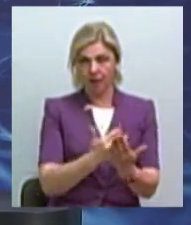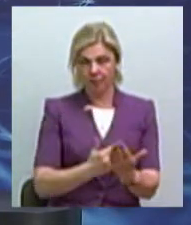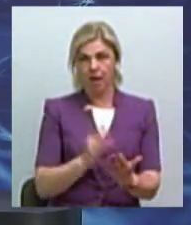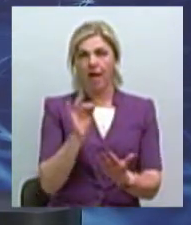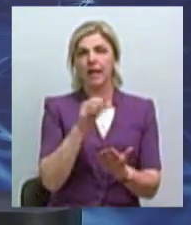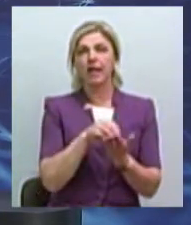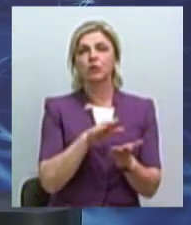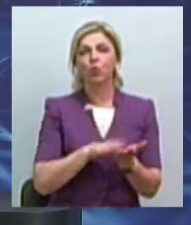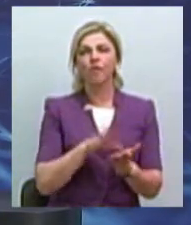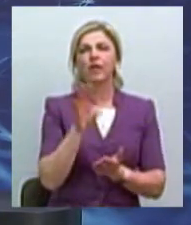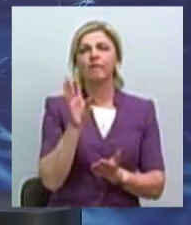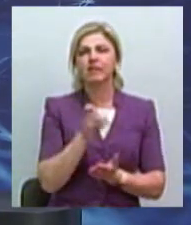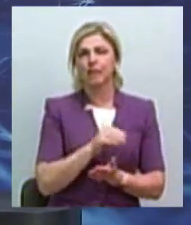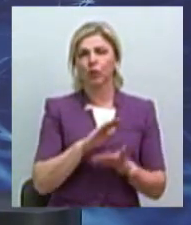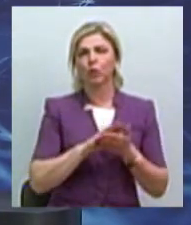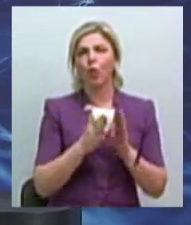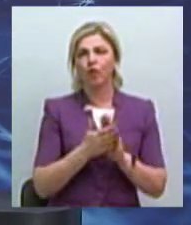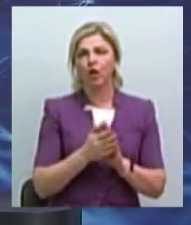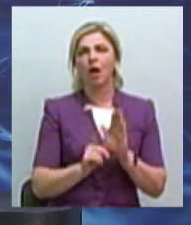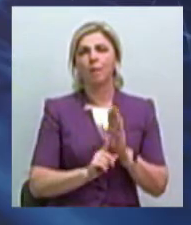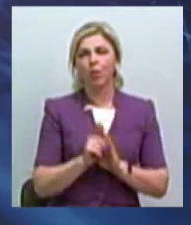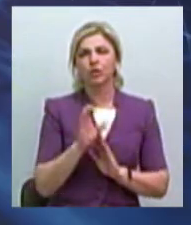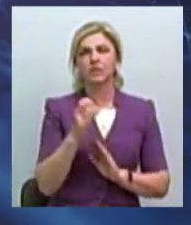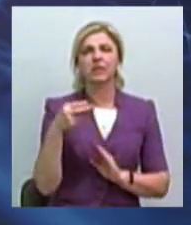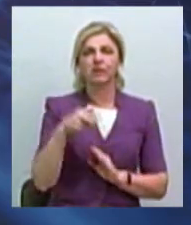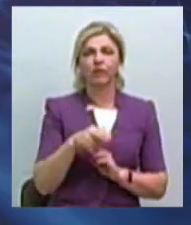зареєстровані всі договори, починаючи з